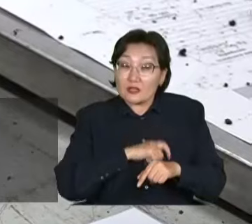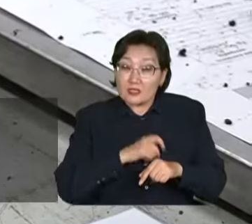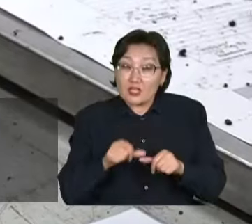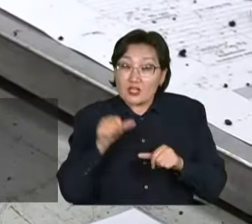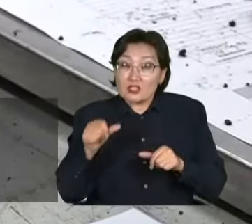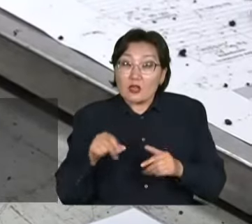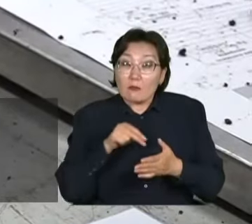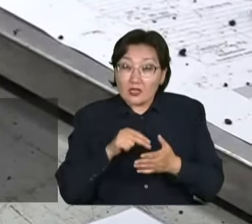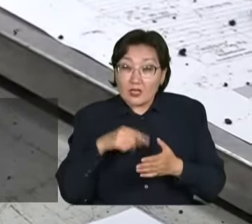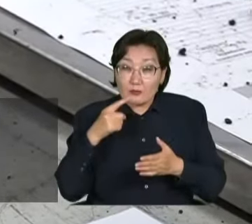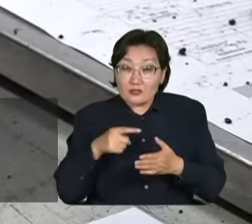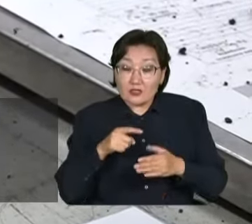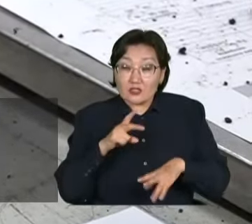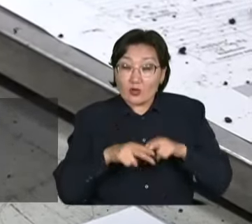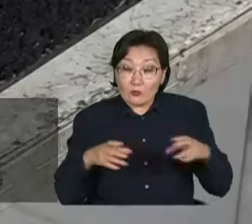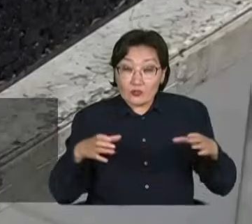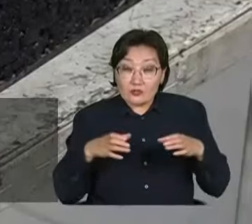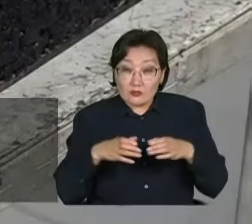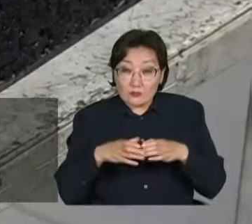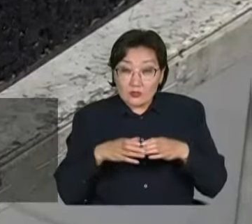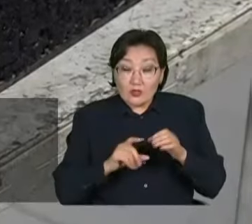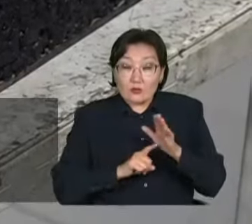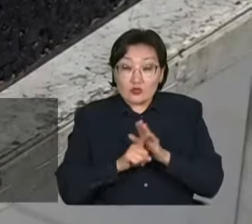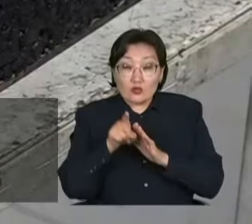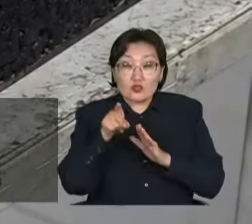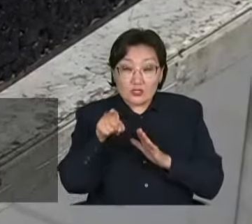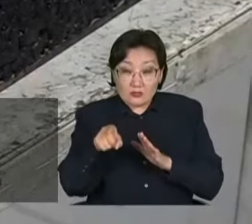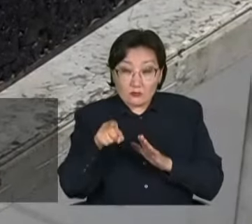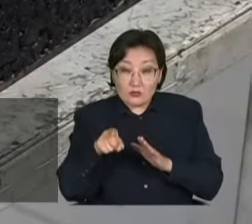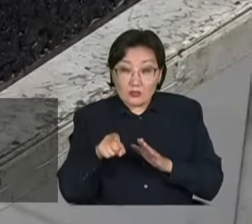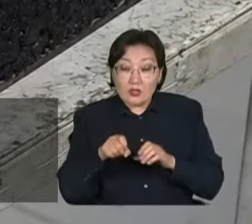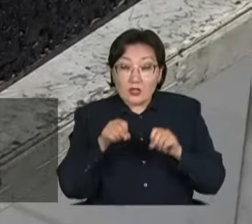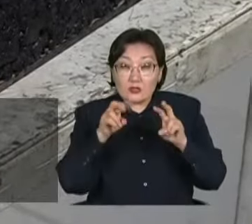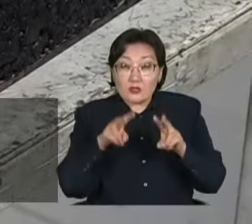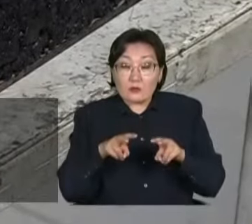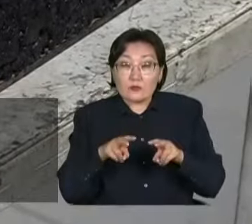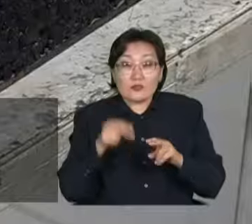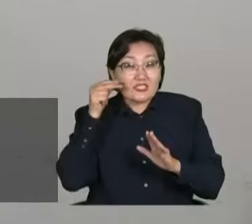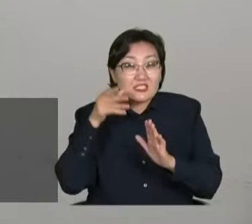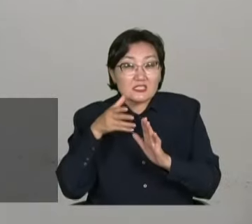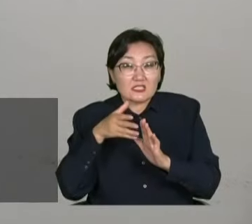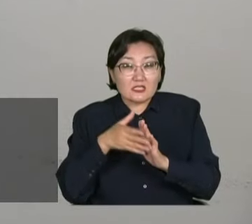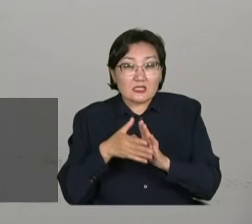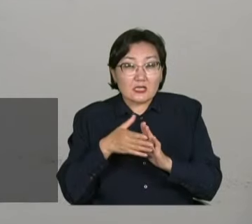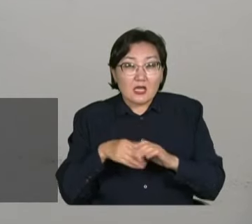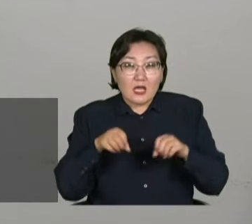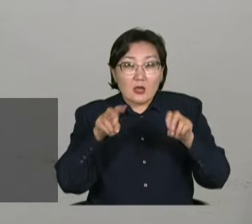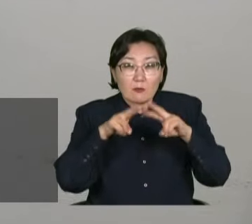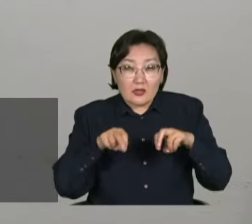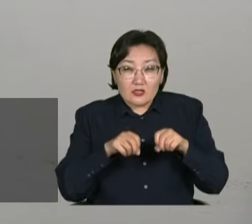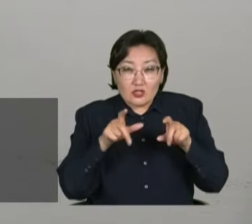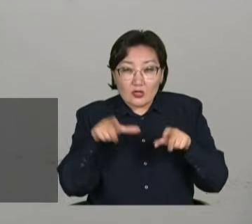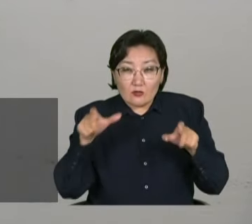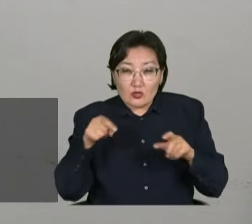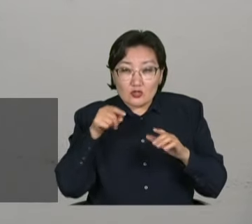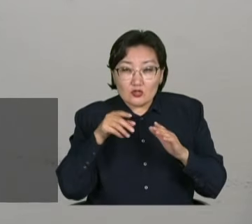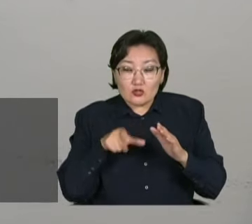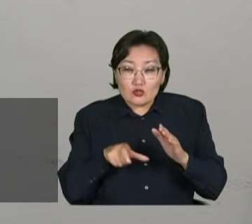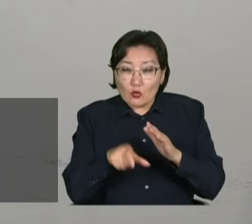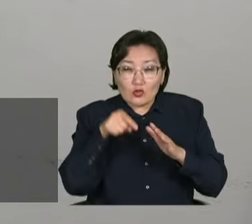серіктестері. Мердігер мекеме ретінде бастаған сол жерде сарапшы мамандығын атқарған, яғни жолдың ішінен